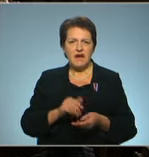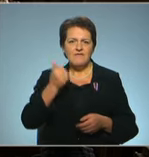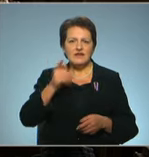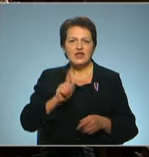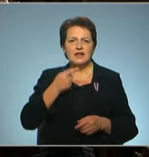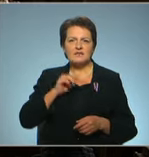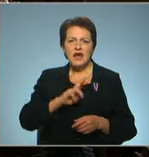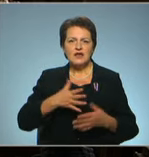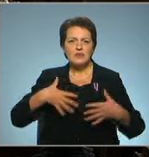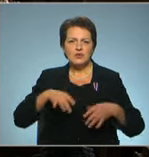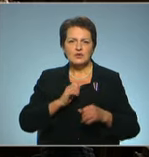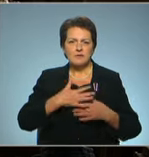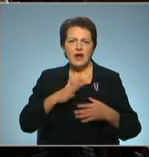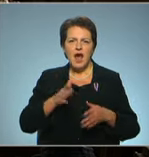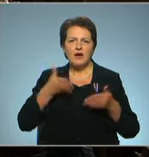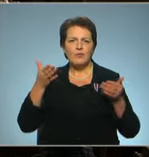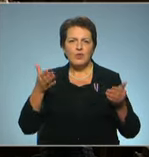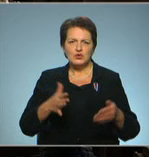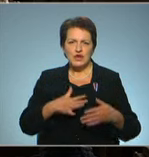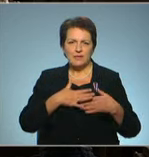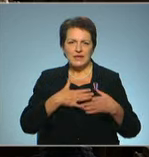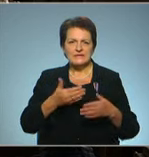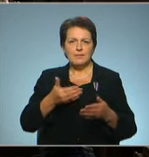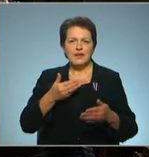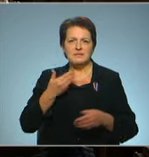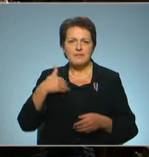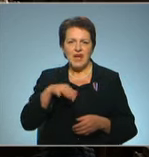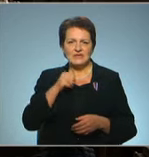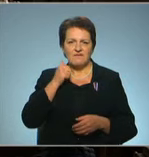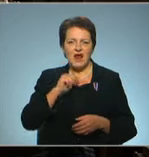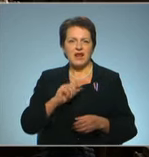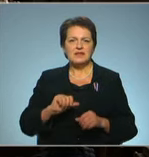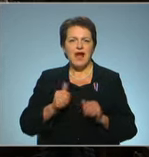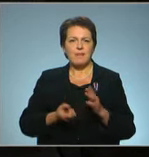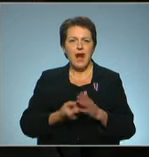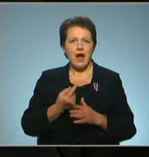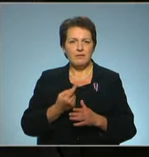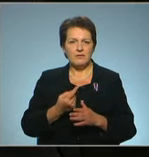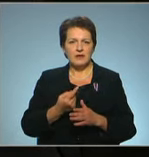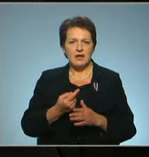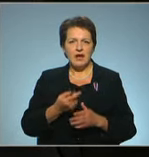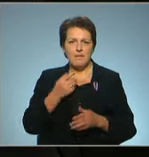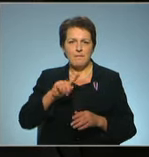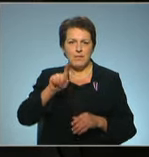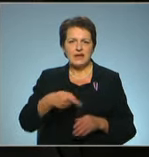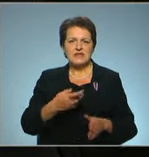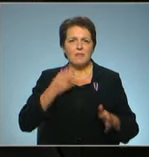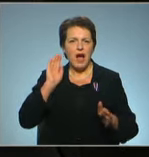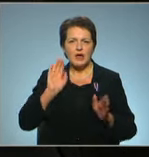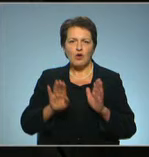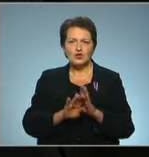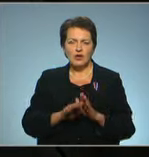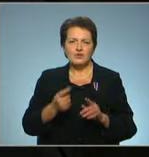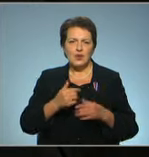kas mūs mīl ar mūžīgu mīlestību, pirms mēs vēl tapām. Prasīt pakļaušanos un mīlēt